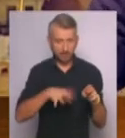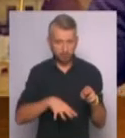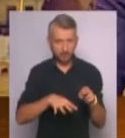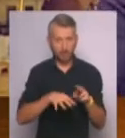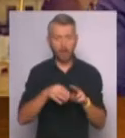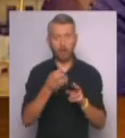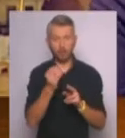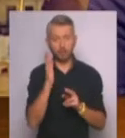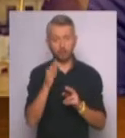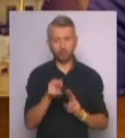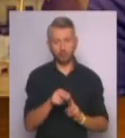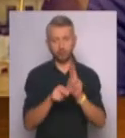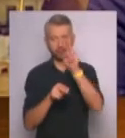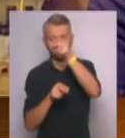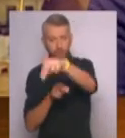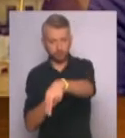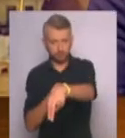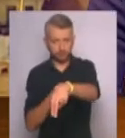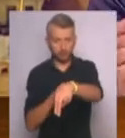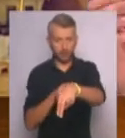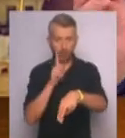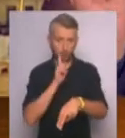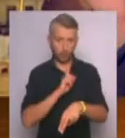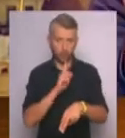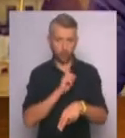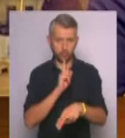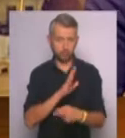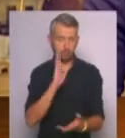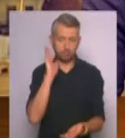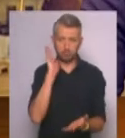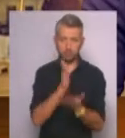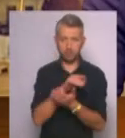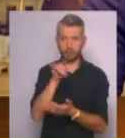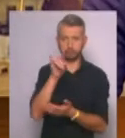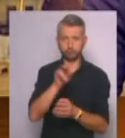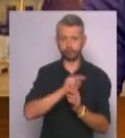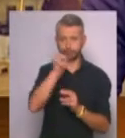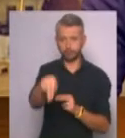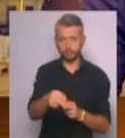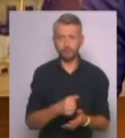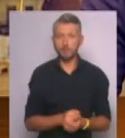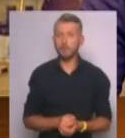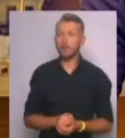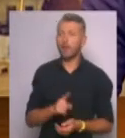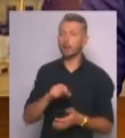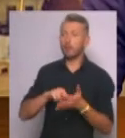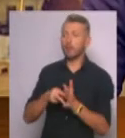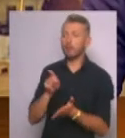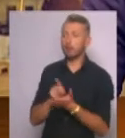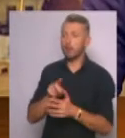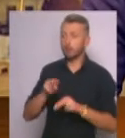побудує естакаду, яка буде з'єднувати от Бориспільське шосе і туди далі на південне місто. За планом вона має